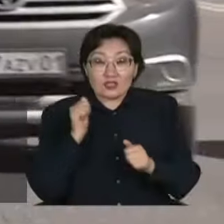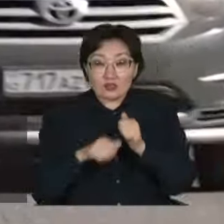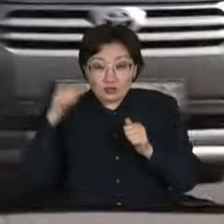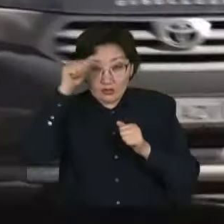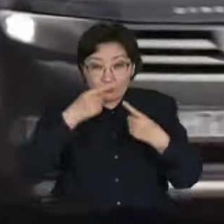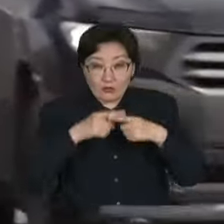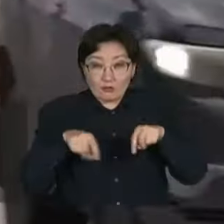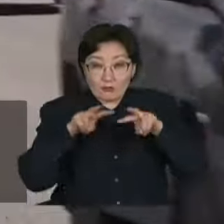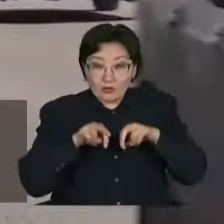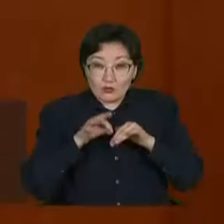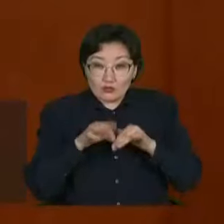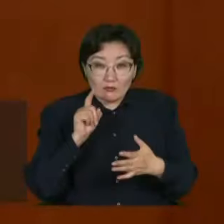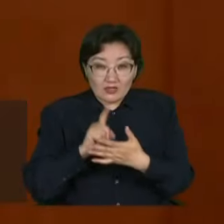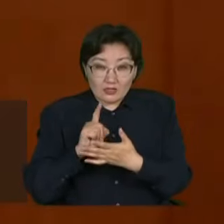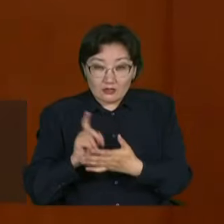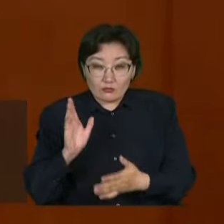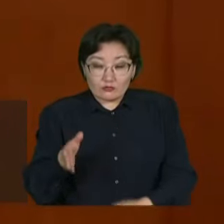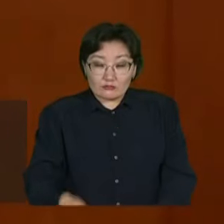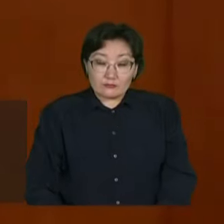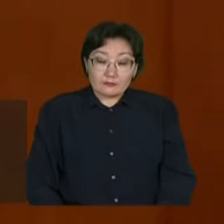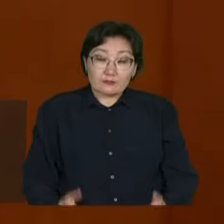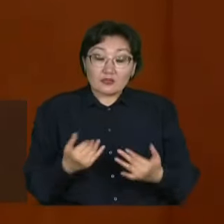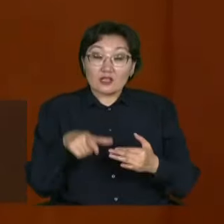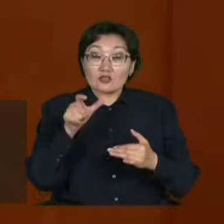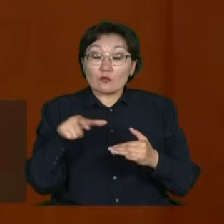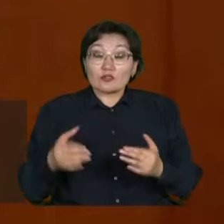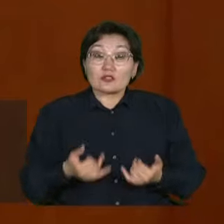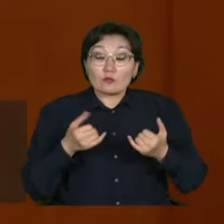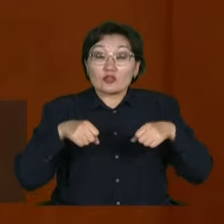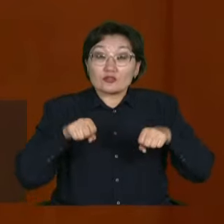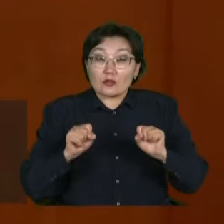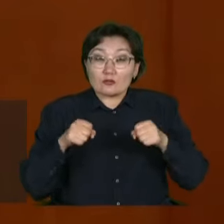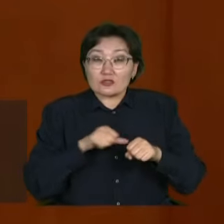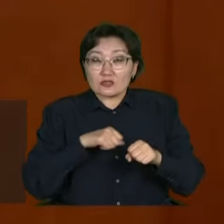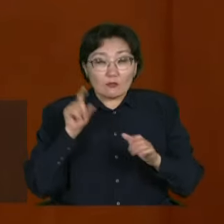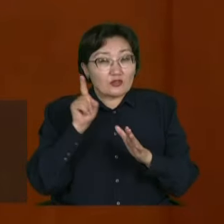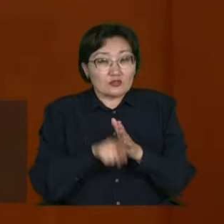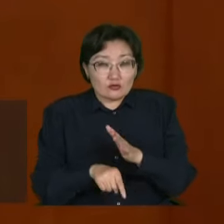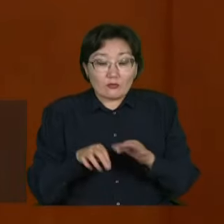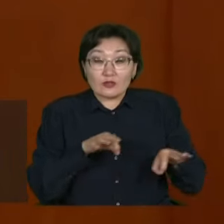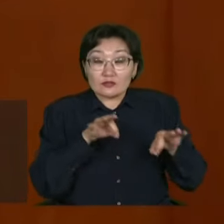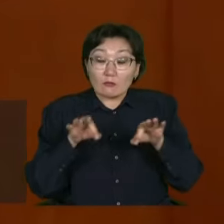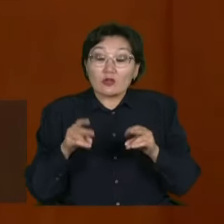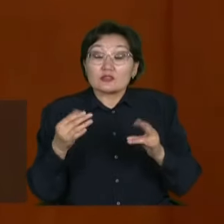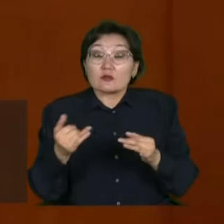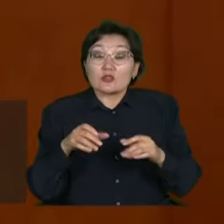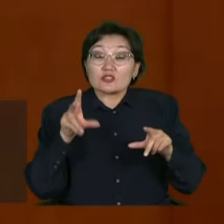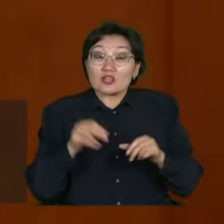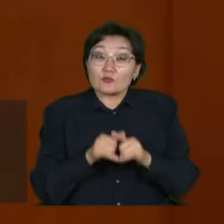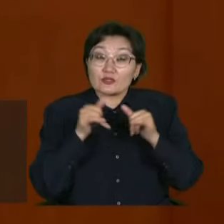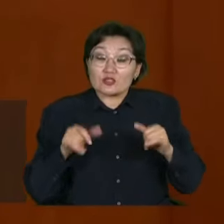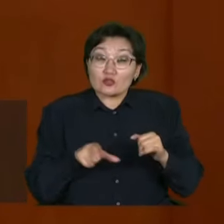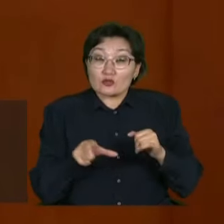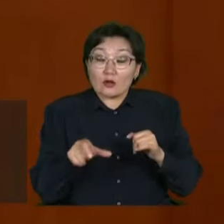бақылаудан өтуге міндеттеледі. Қазір азаматтар үшін мопед ең қолжетімді көлік түрінің бірі, алайда олардың санының артуы